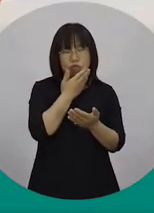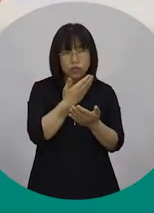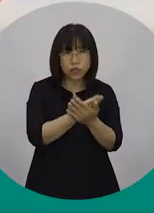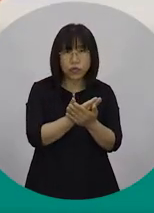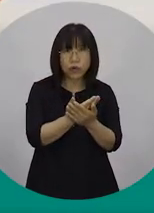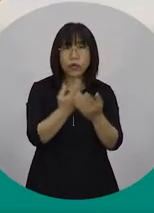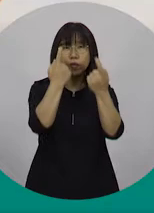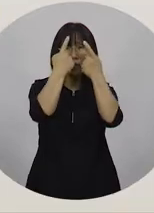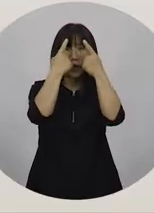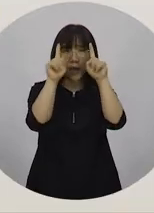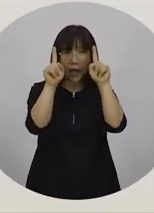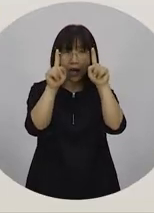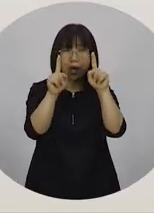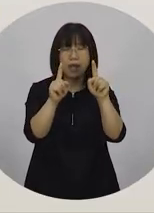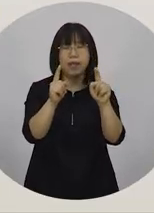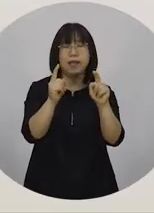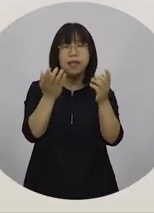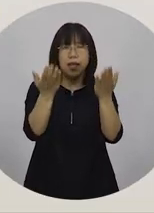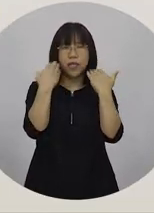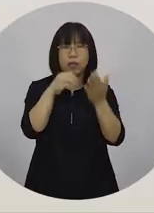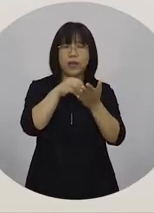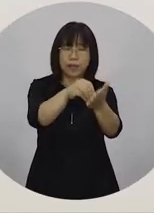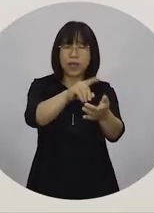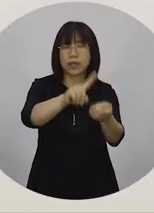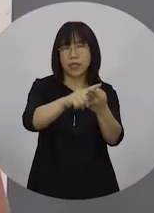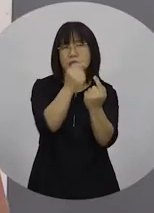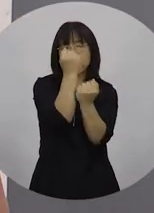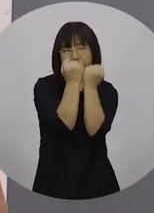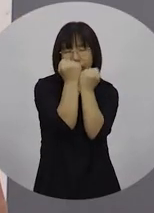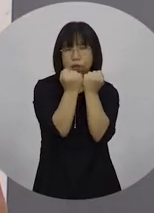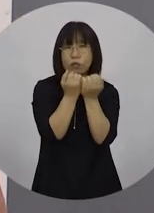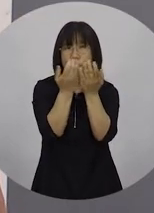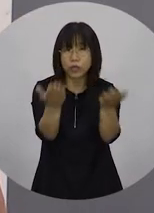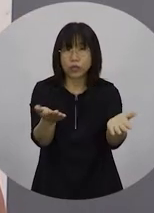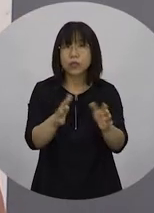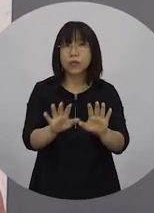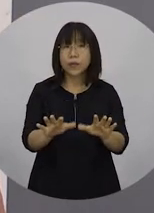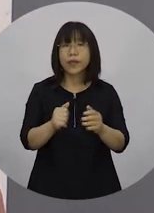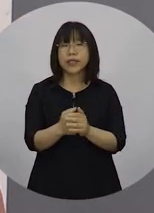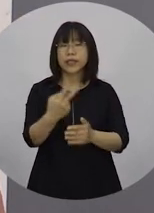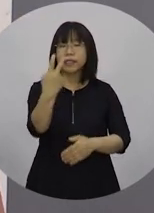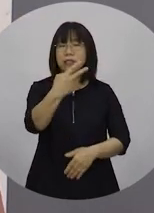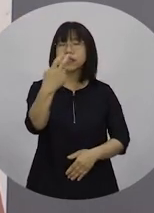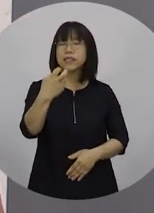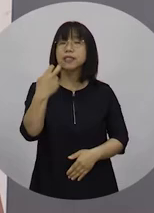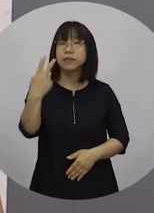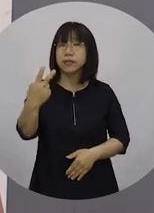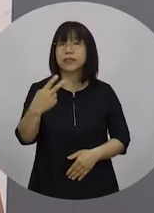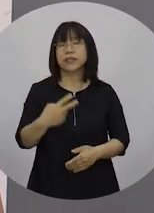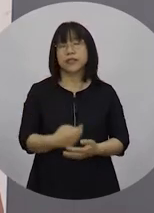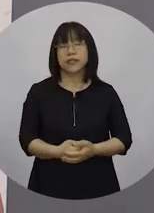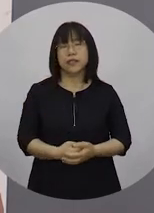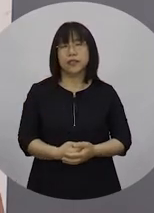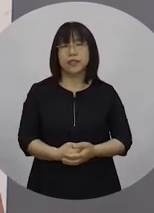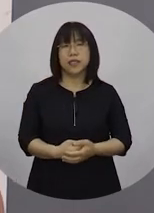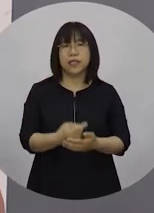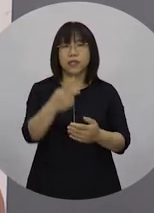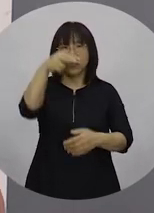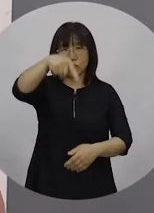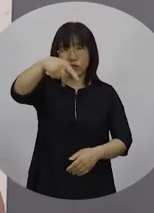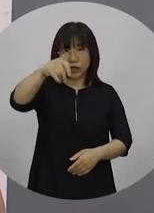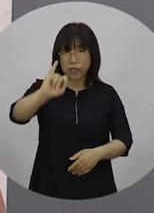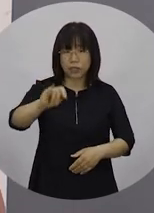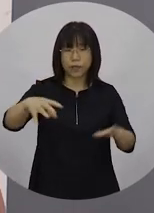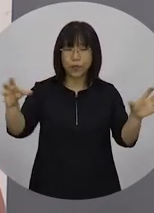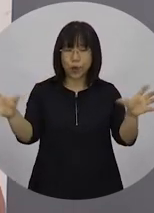전략에 대해 강의를 펼칩니다. 이번 설명회는 이달 초 주요 대학들이 2022학년도 수시모집 요강